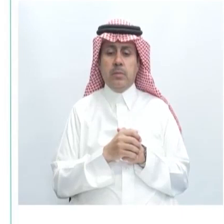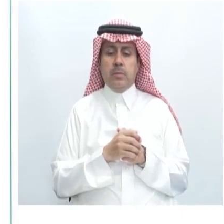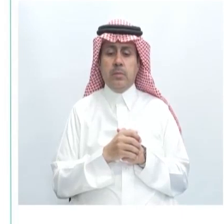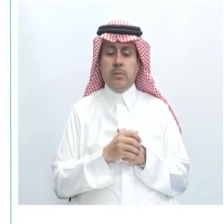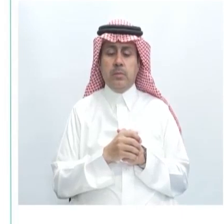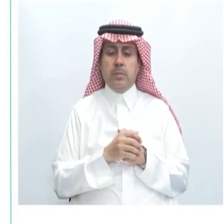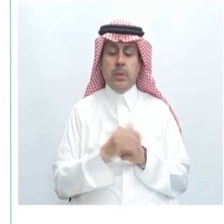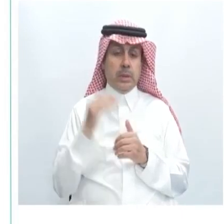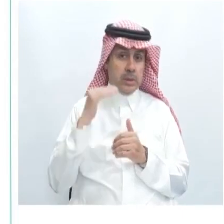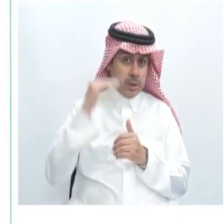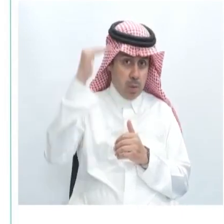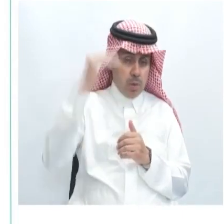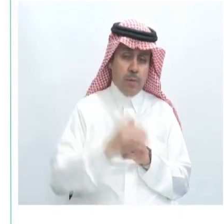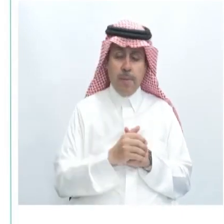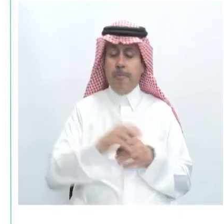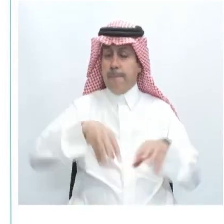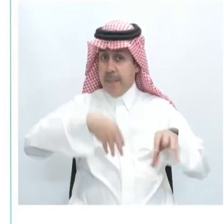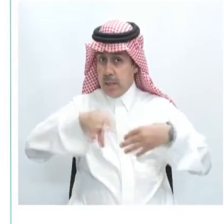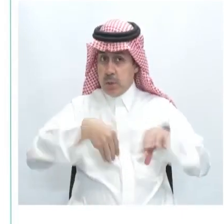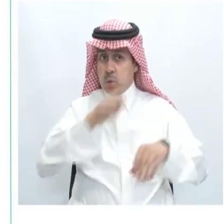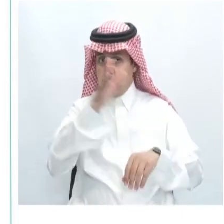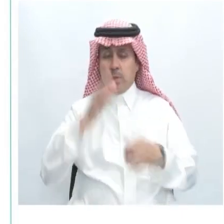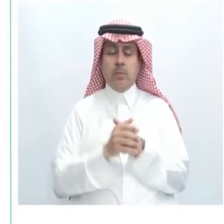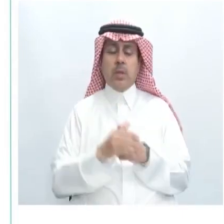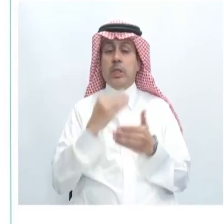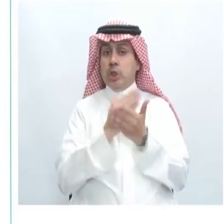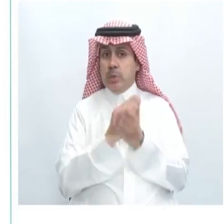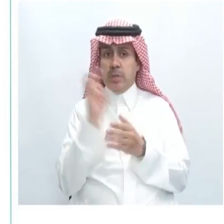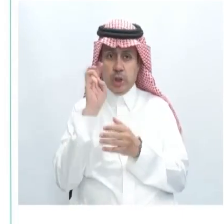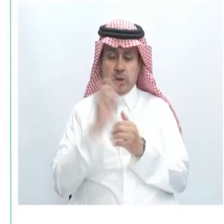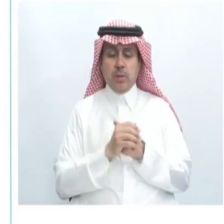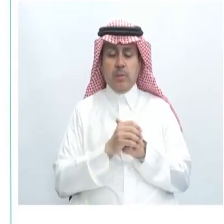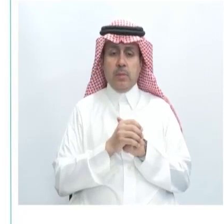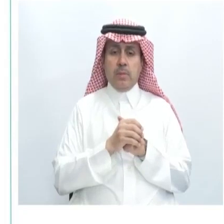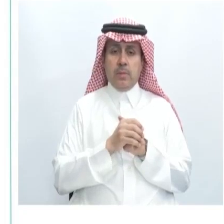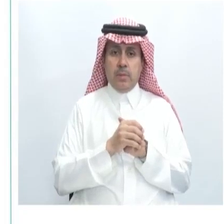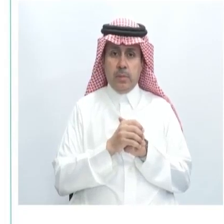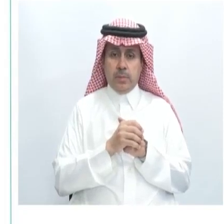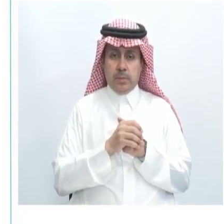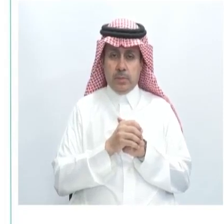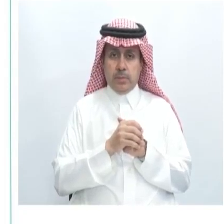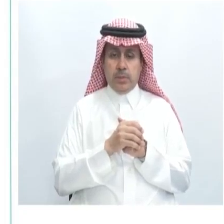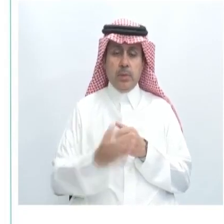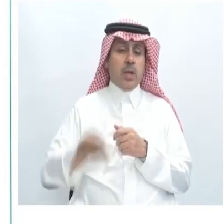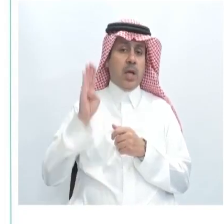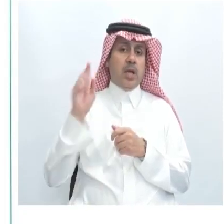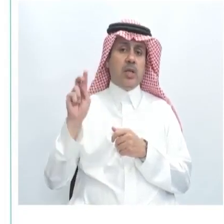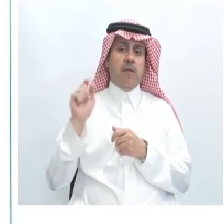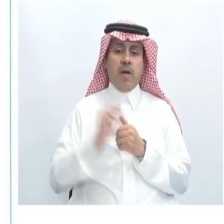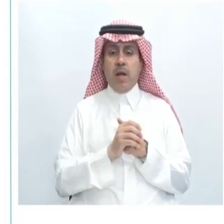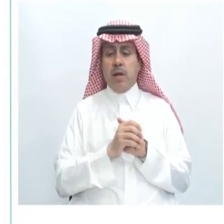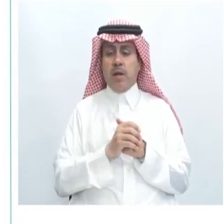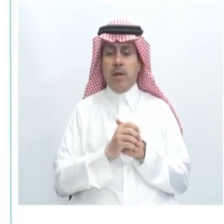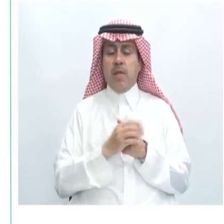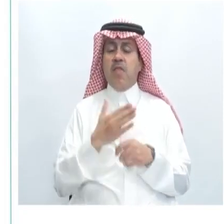لدينا تطور التسويق كجزء من الشركه لو نظرنا الى التطور كما ذكرنا من الاكتفاء الذاتي الى المقايضه بعد ان